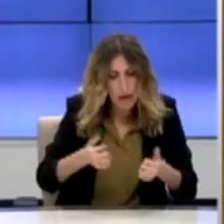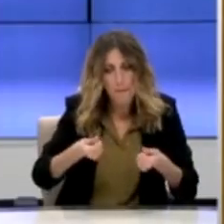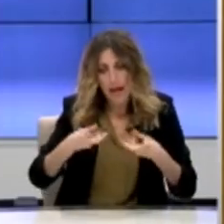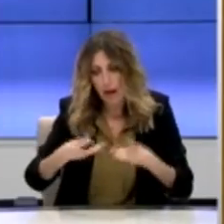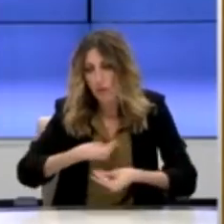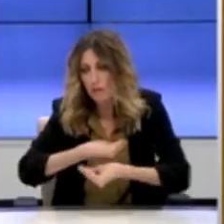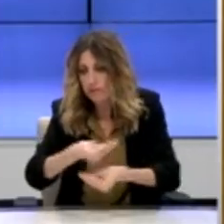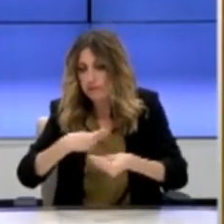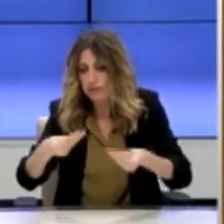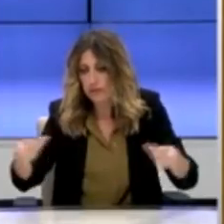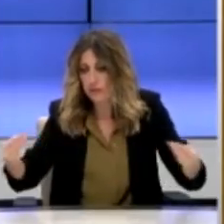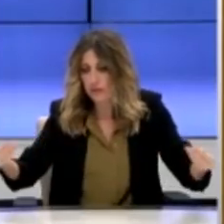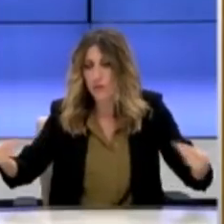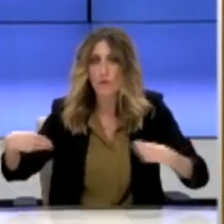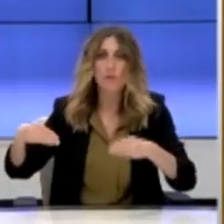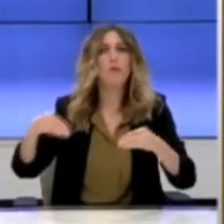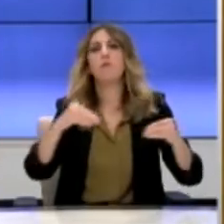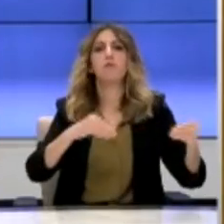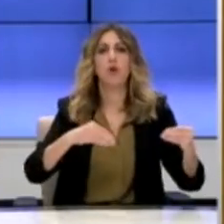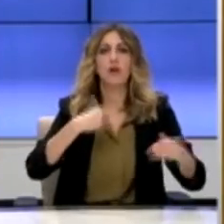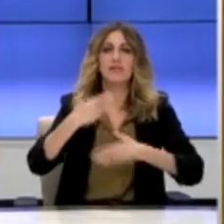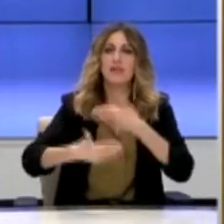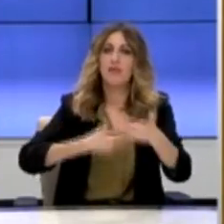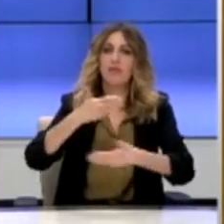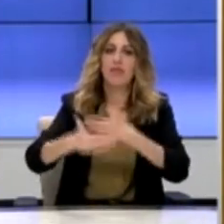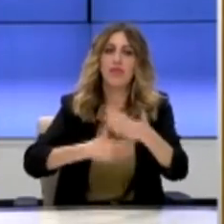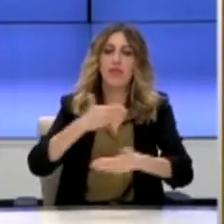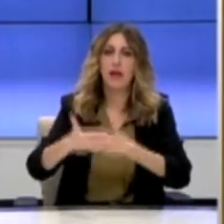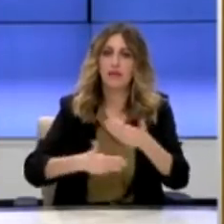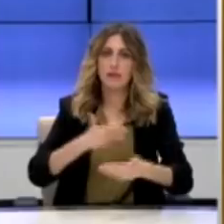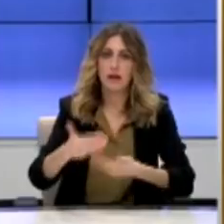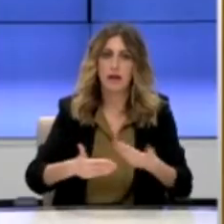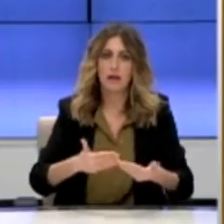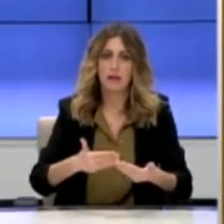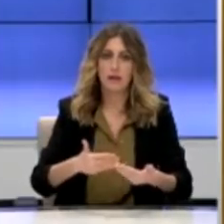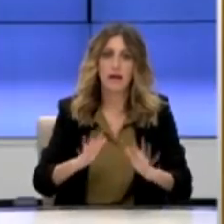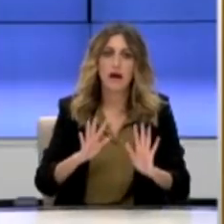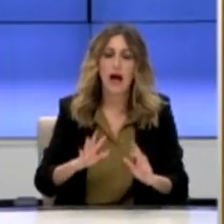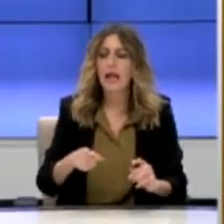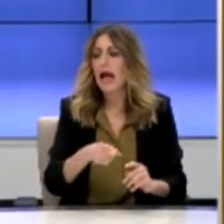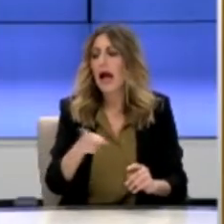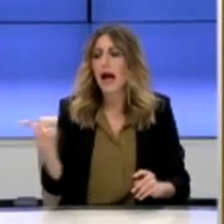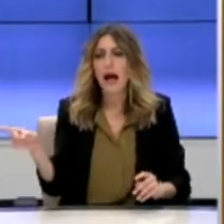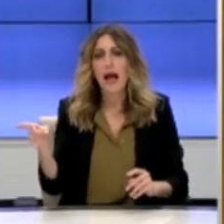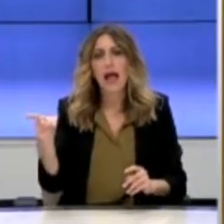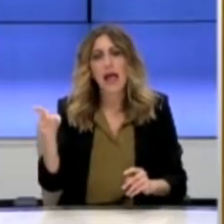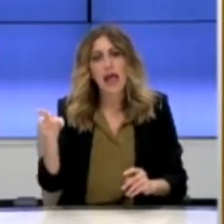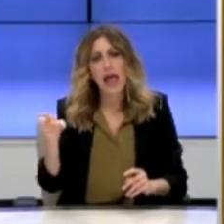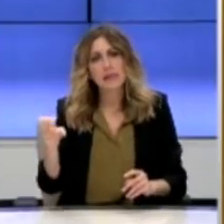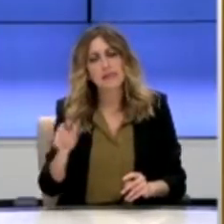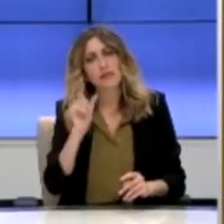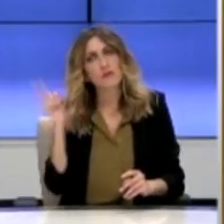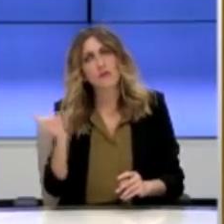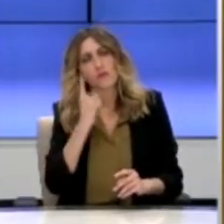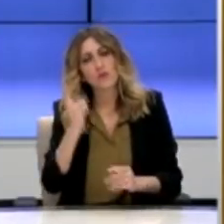εμπορευμάτων. Όπως πάντα και για όλα όμως, εφευρίσκεται προτάσεις που αντιστοιχούν στο και η πίτα